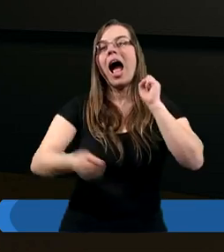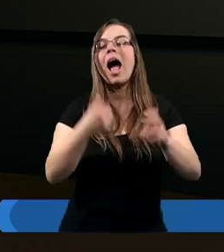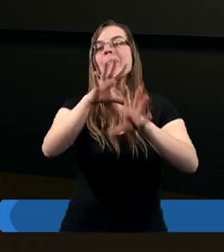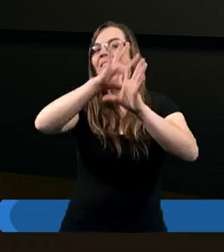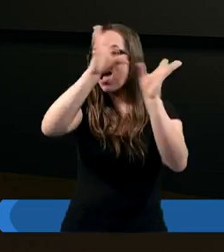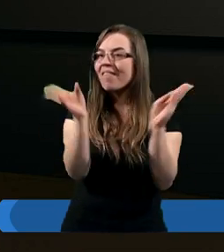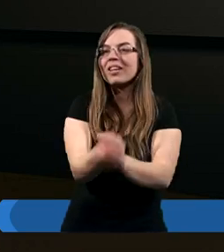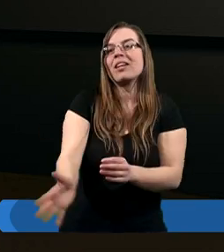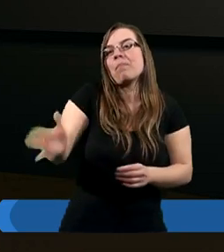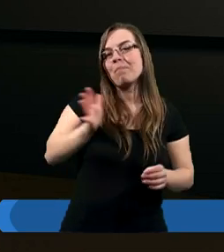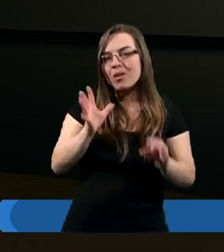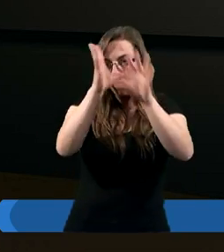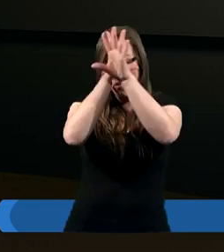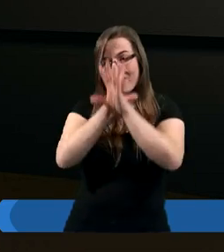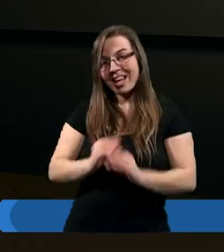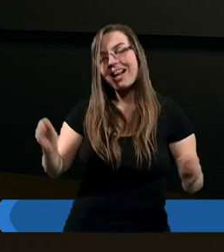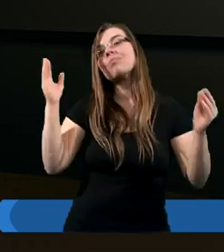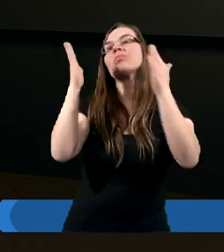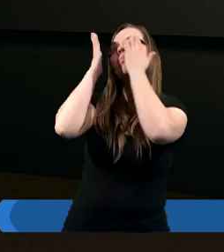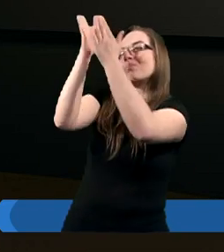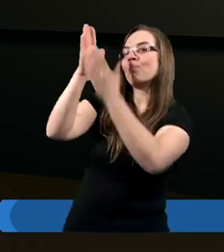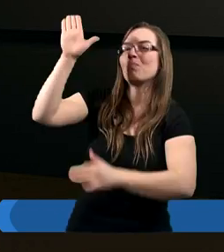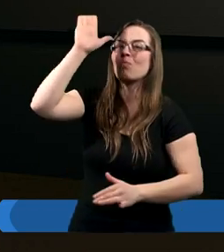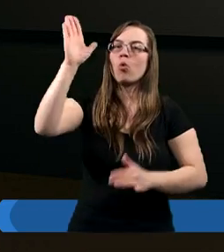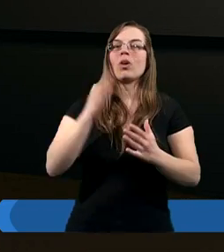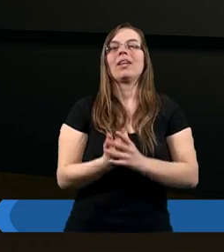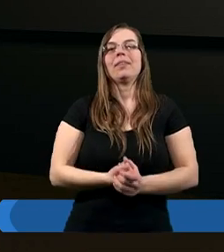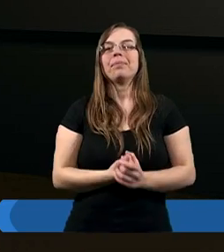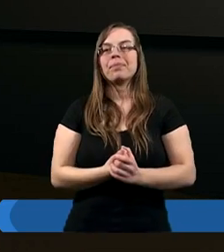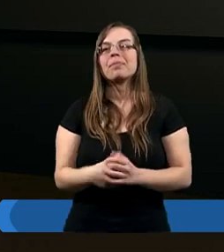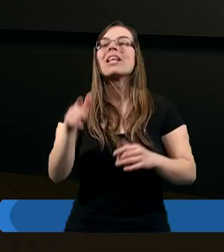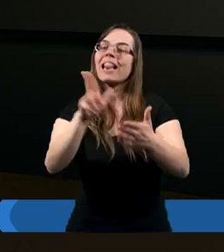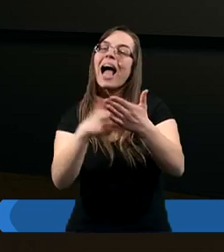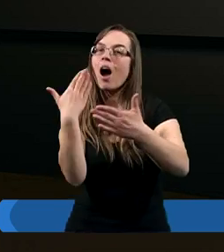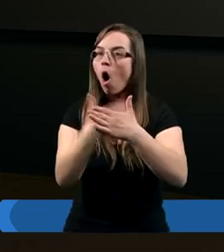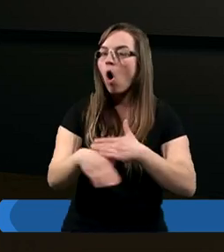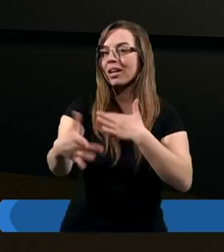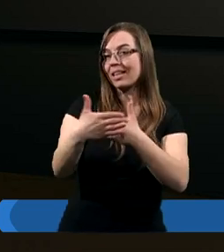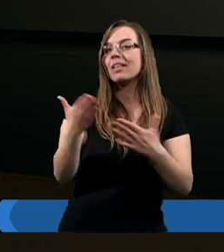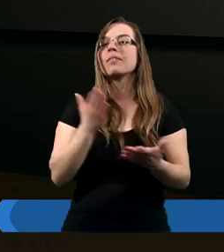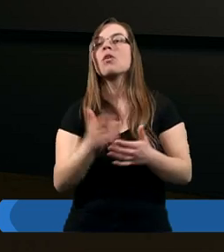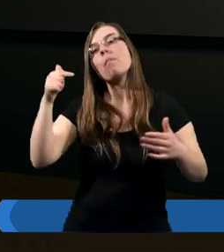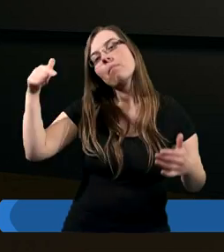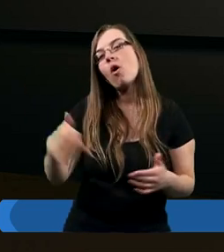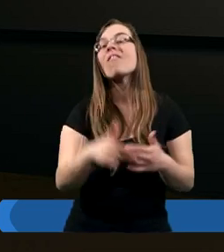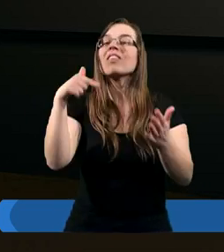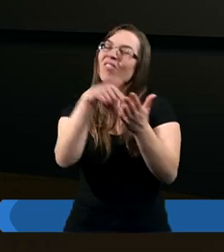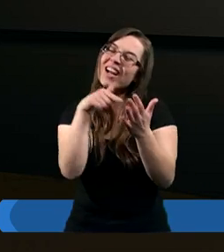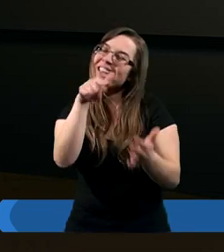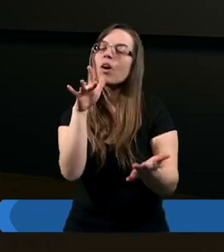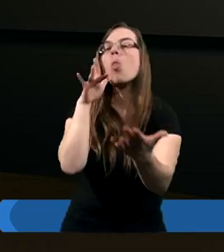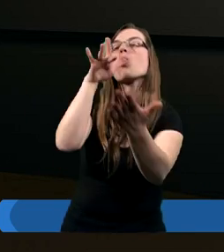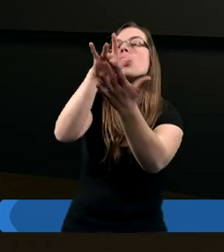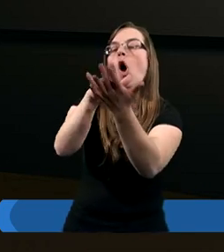aby we wszystkim był uwielbiony Bóg. I chyba na koniec powinniśmy właśnie